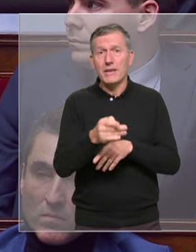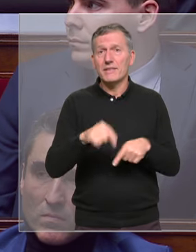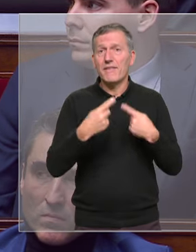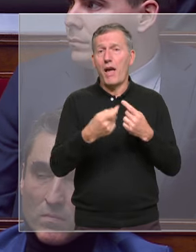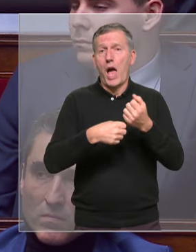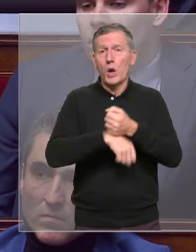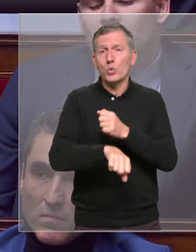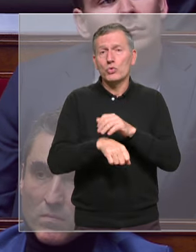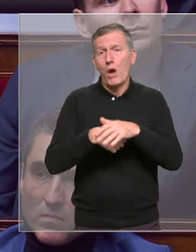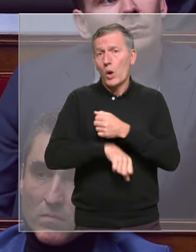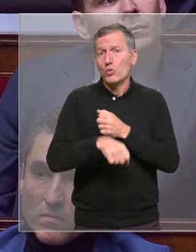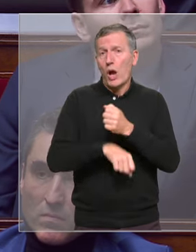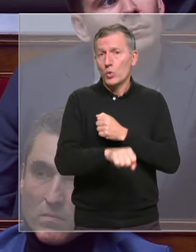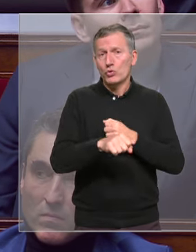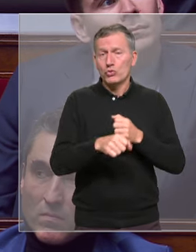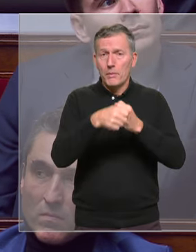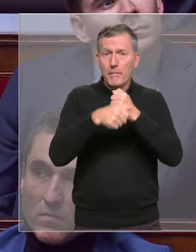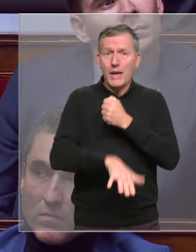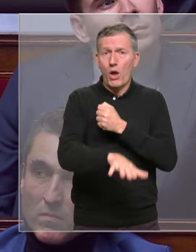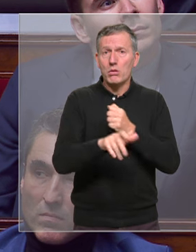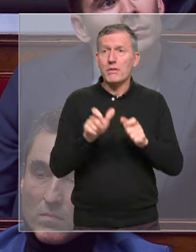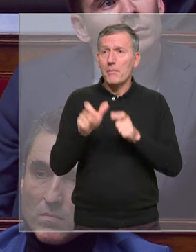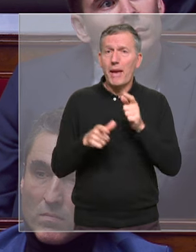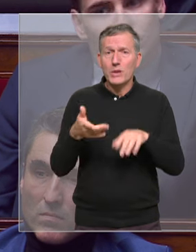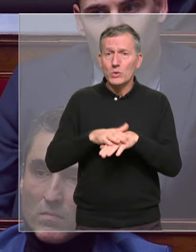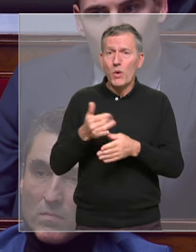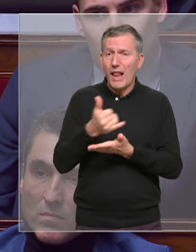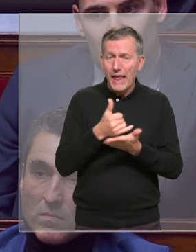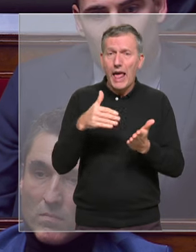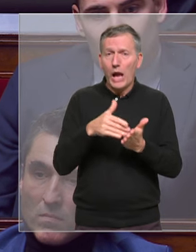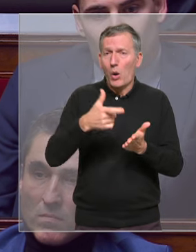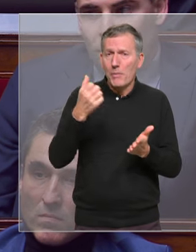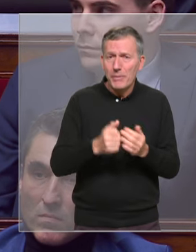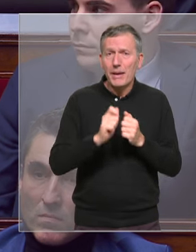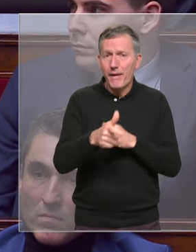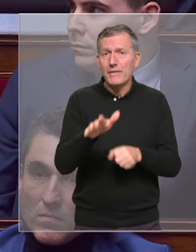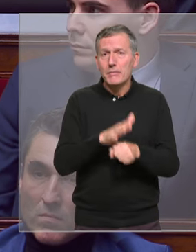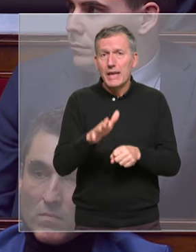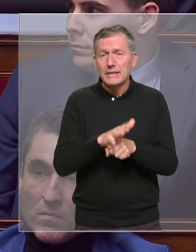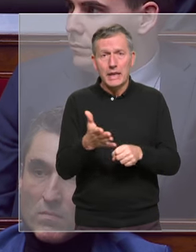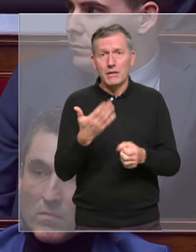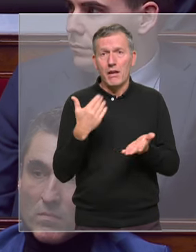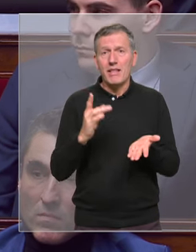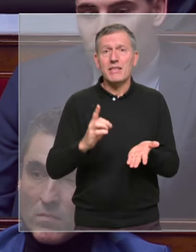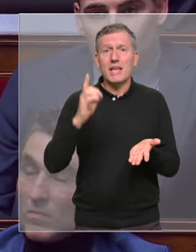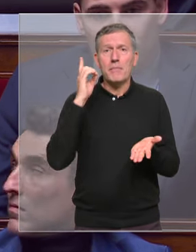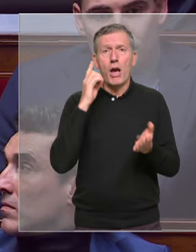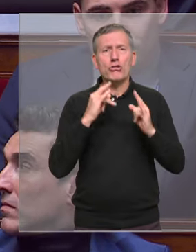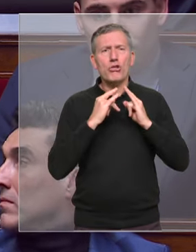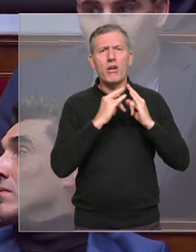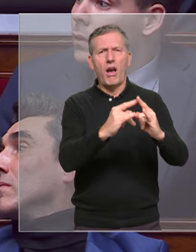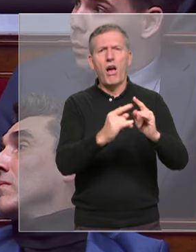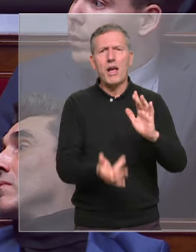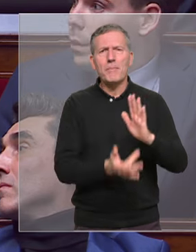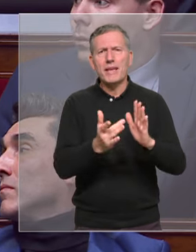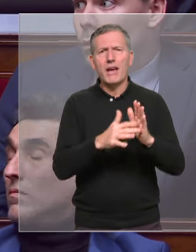Mayotte et les jeunes Comoriens faisant régner la terreur sur l'île ne suffisait pas. Dimanche, lors du démantèlement du camp de migrants